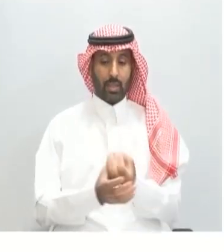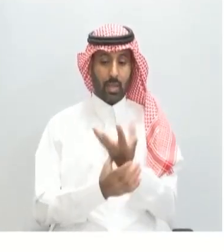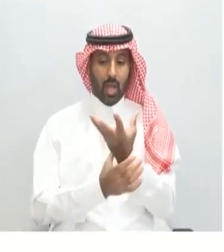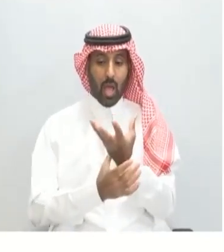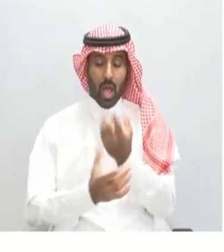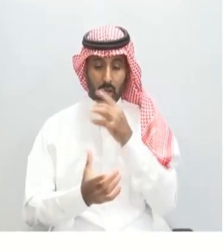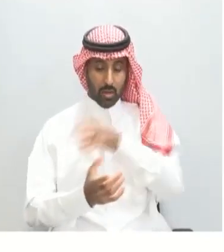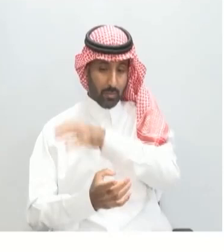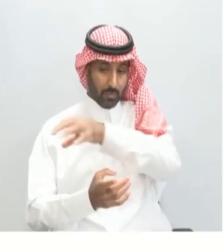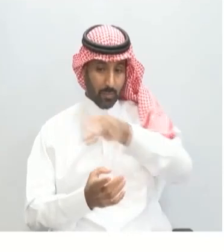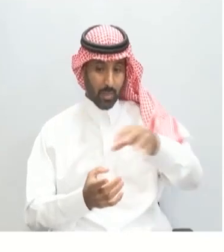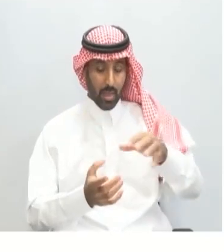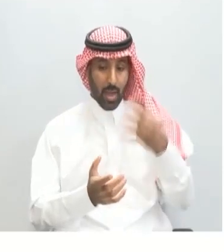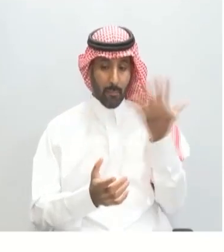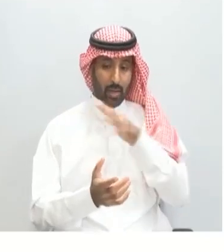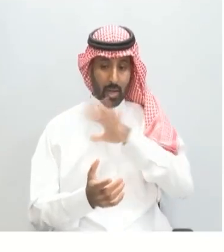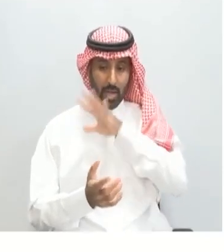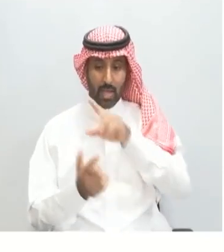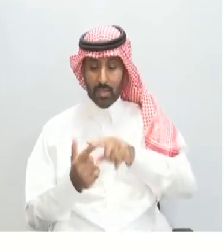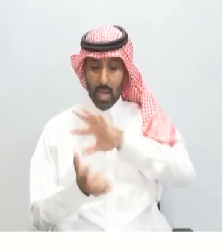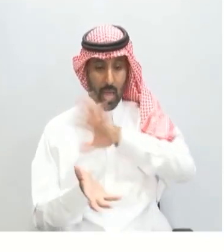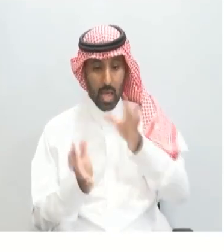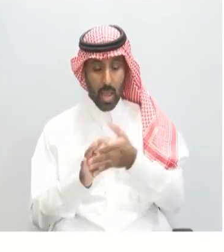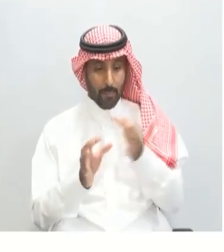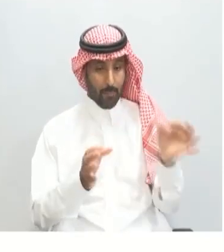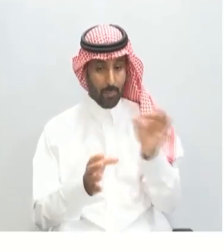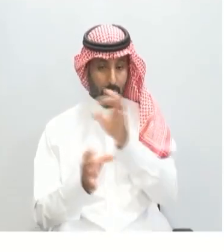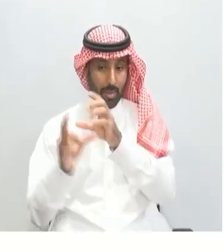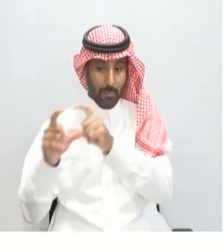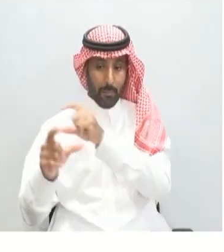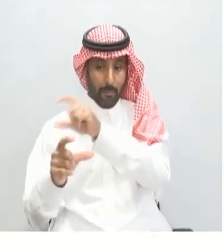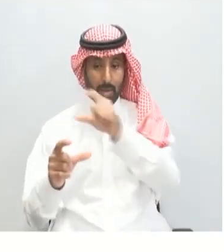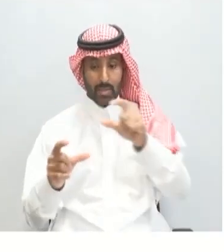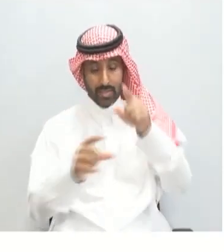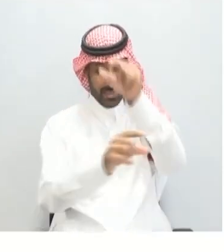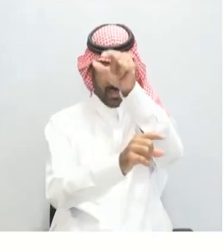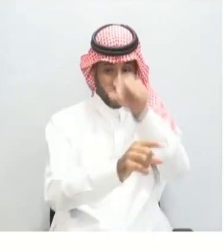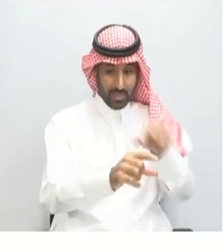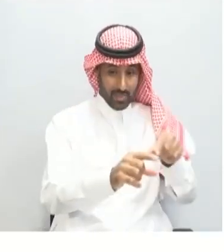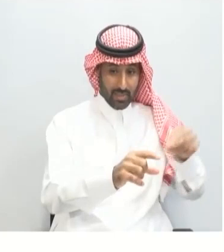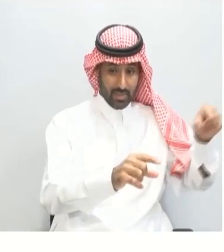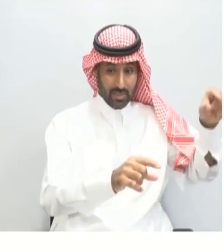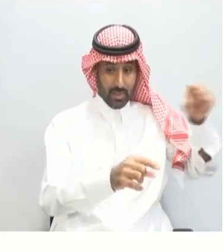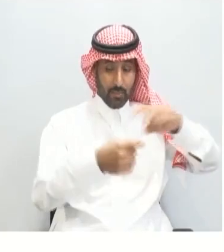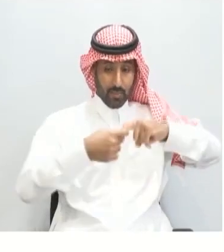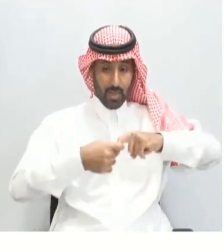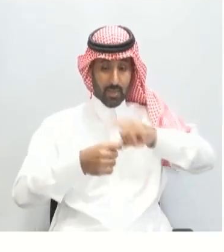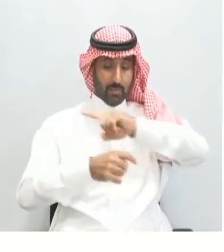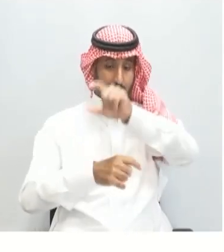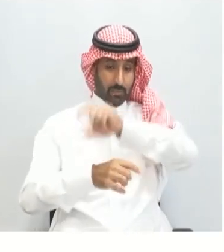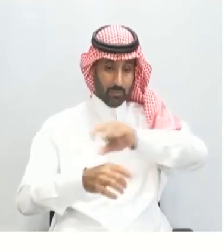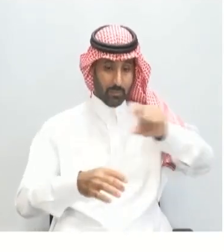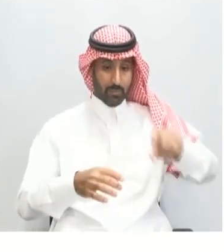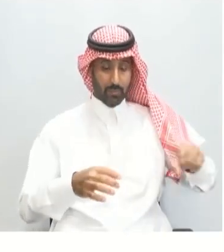جميع او على جميع قارات العالم نلاحظ انه عباره عن شريط متصل مع بعضها البعض